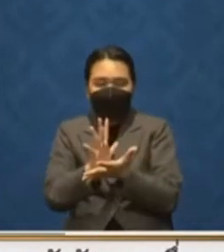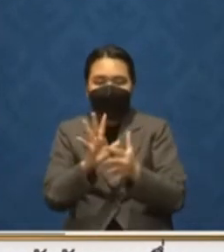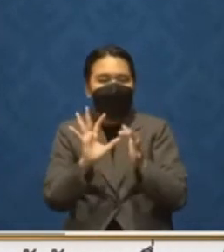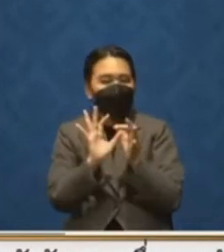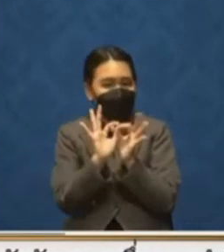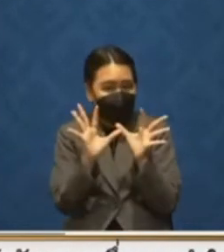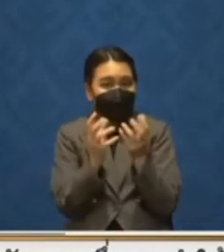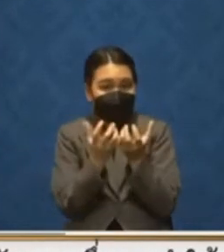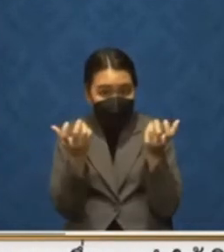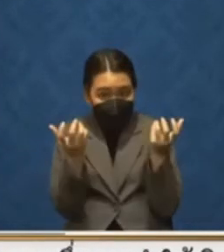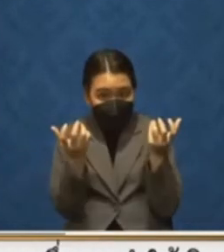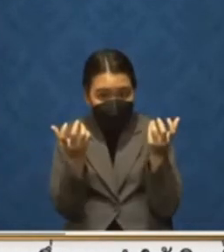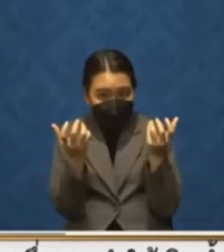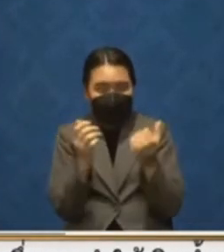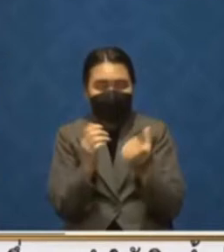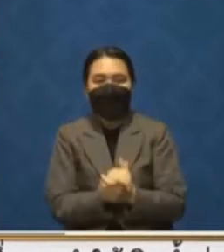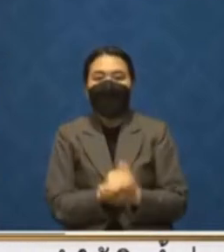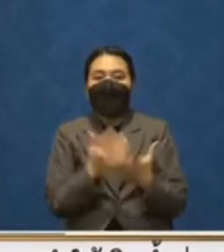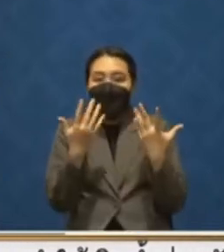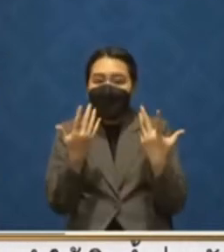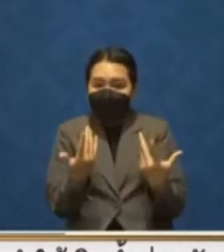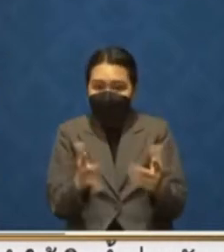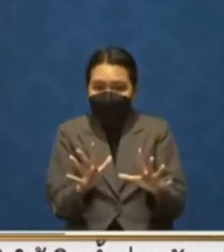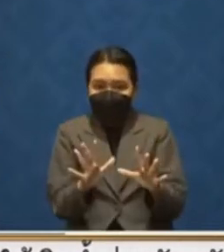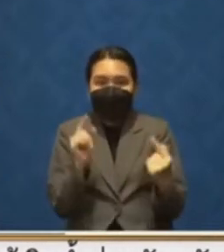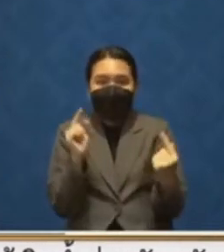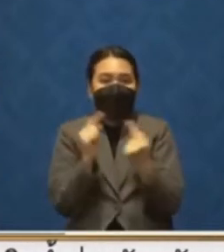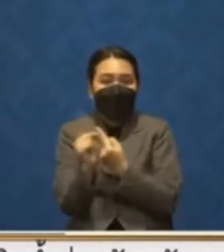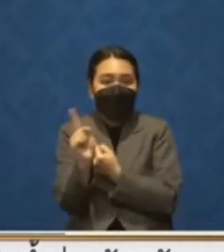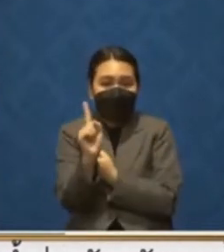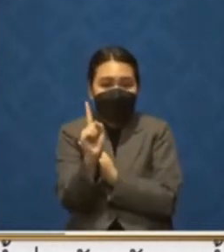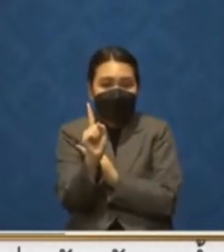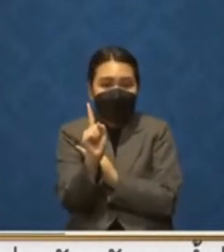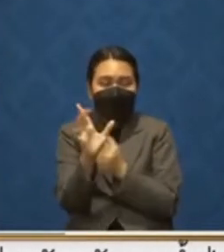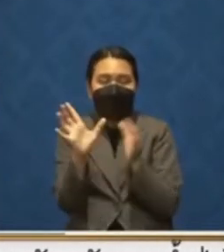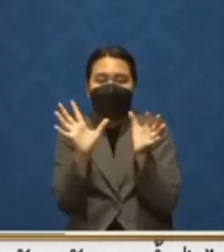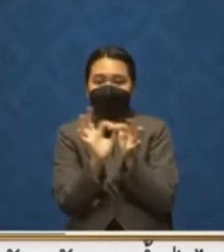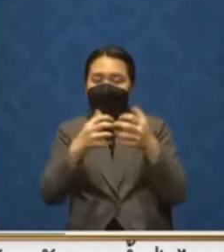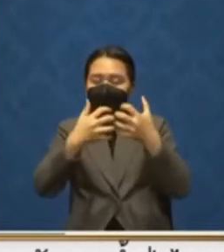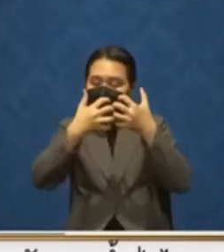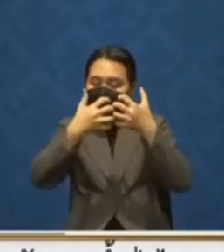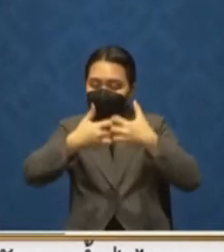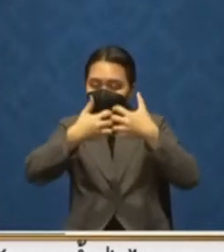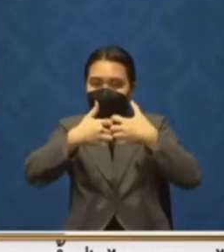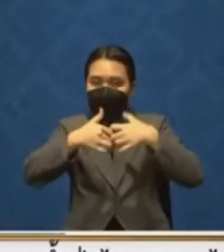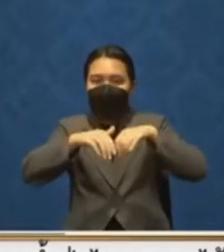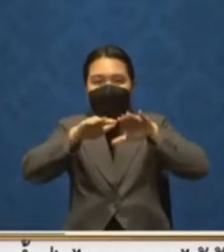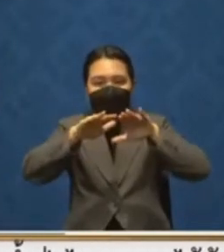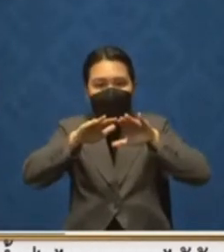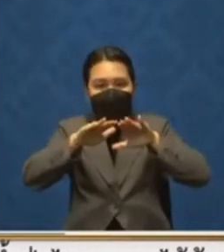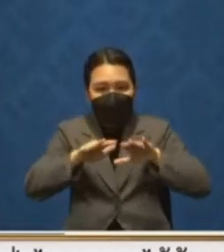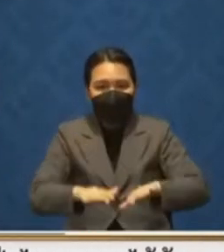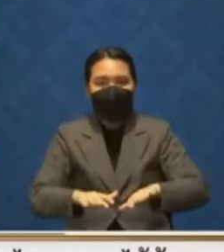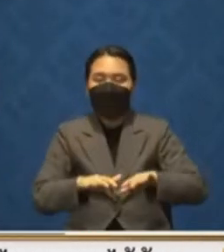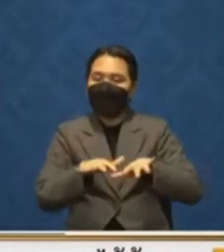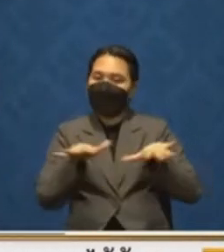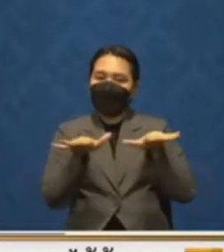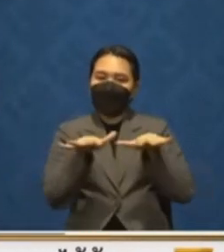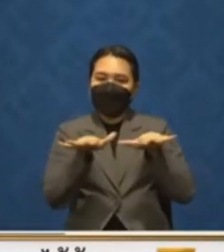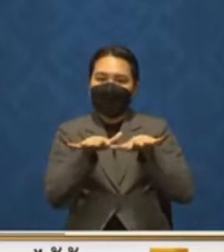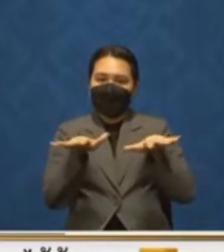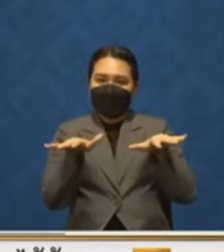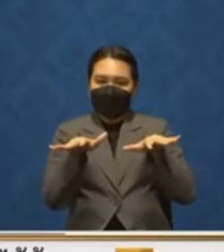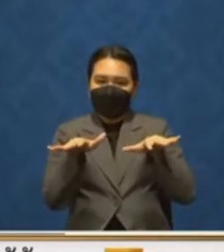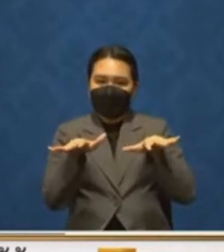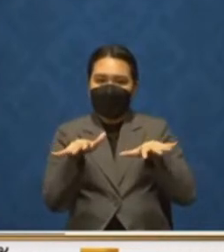ในส่วนของเรื่องของการผลิตที่ลดลงก็เป็นธรรมดานะครับ